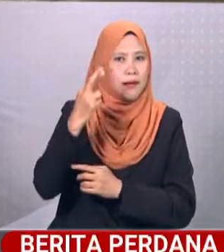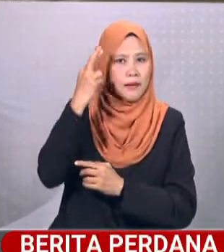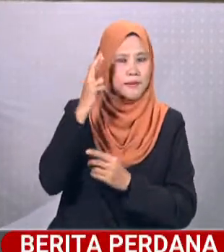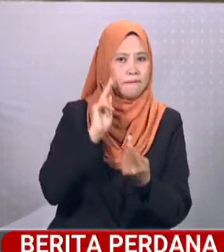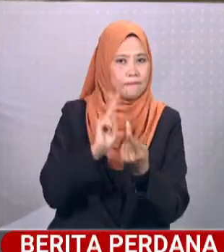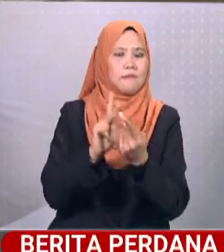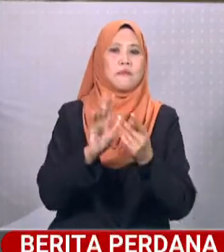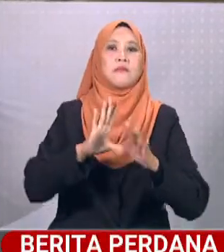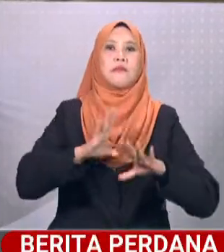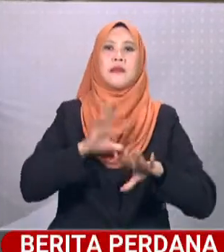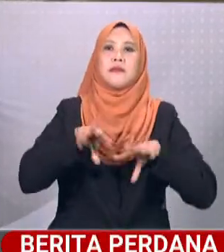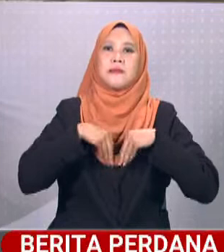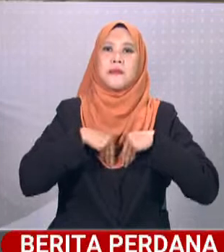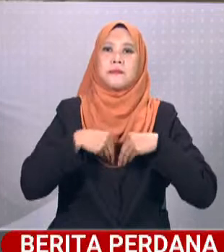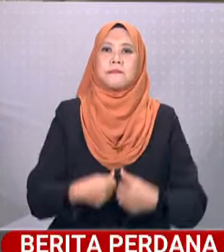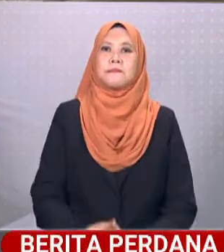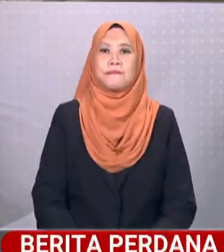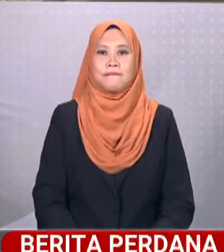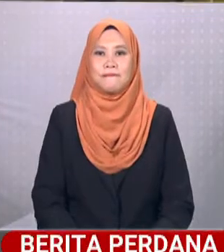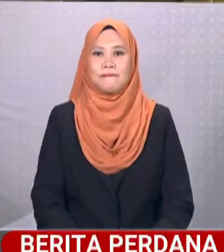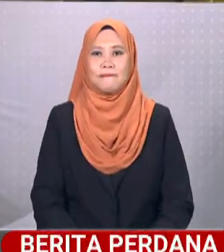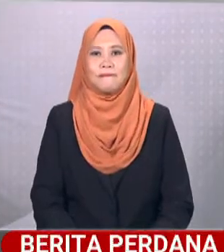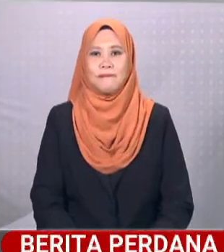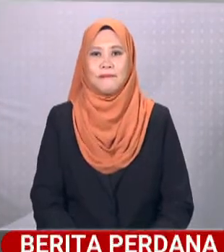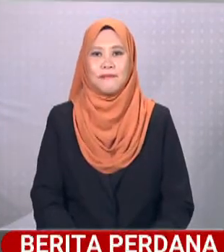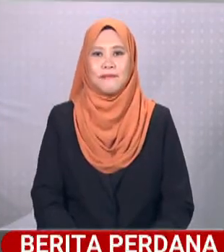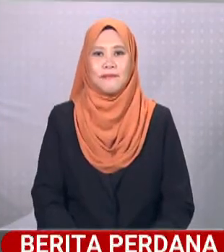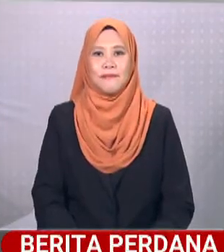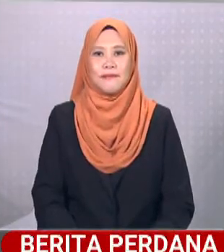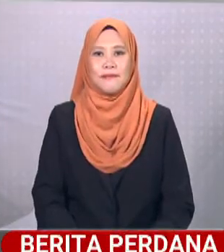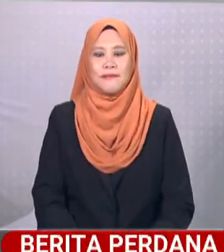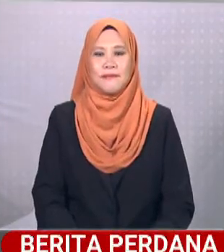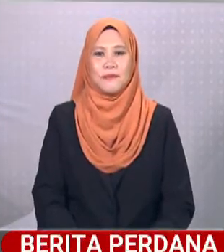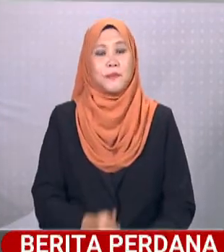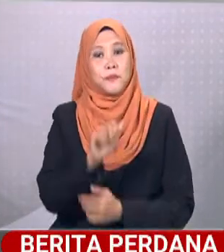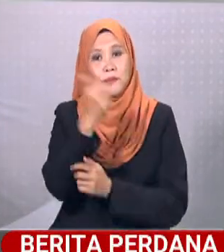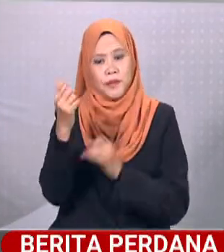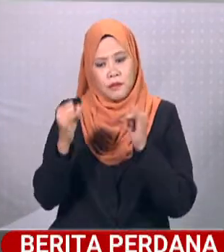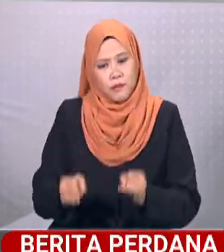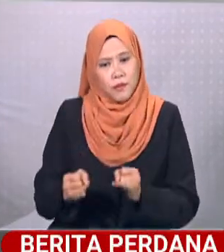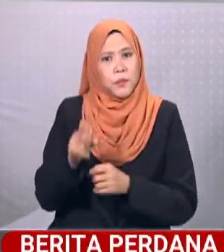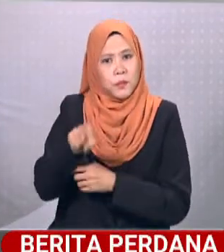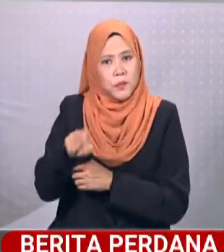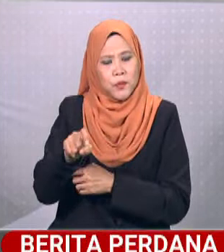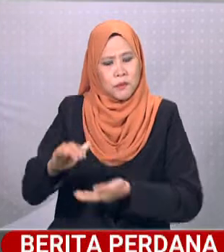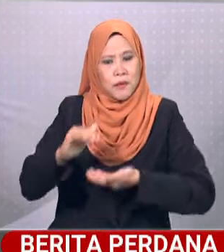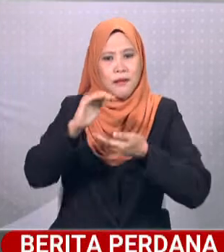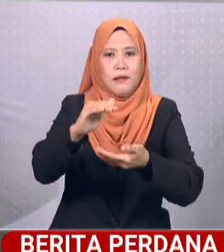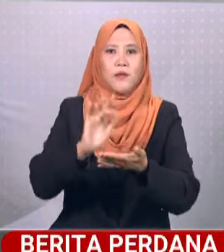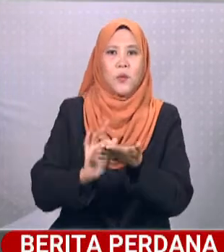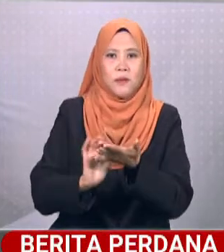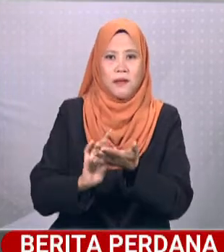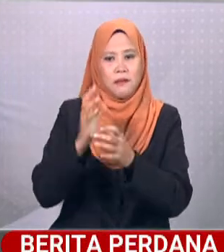munasabah. Baik, selain individu yang memerlukan bekalan ubat